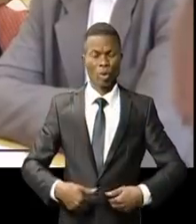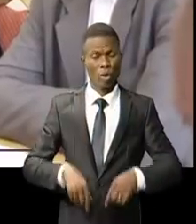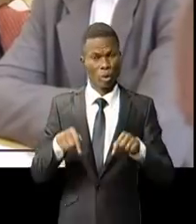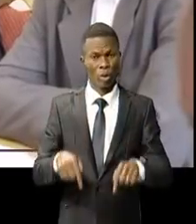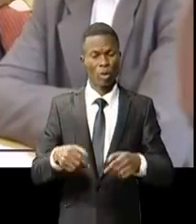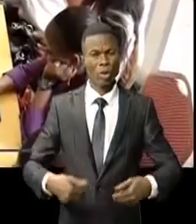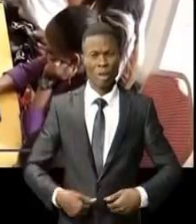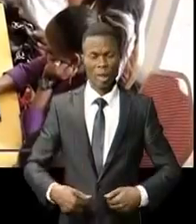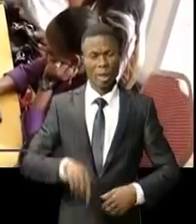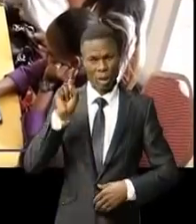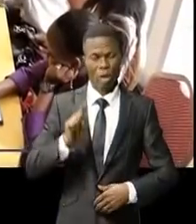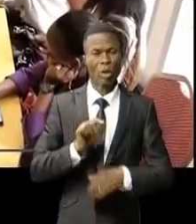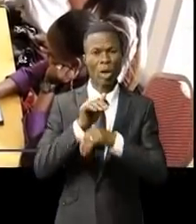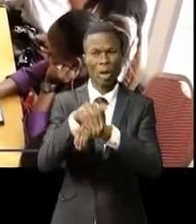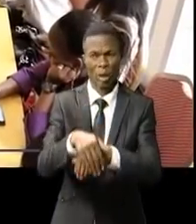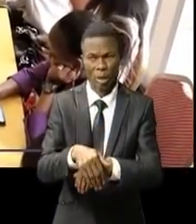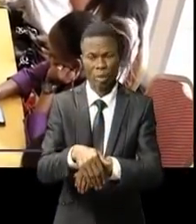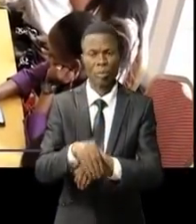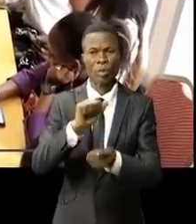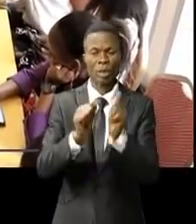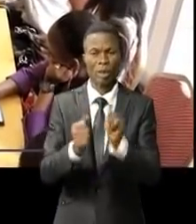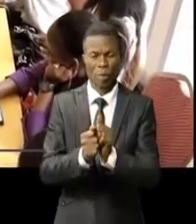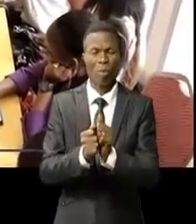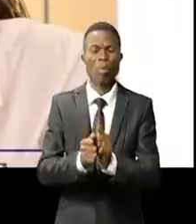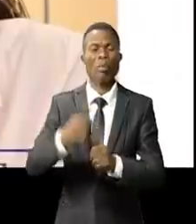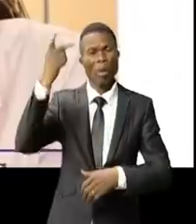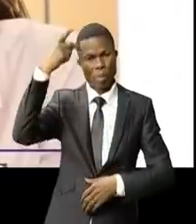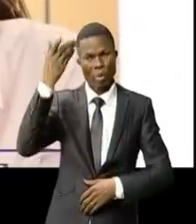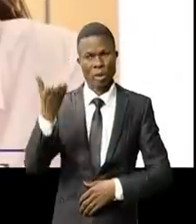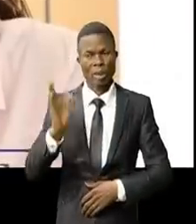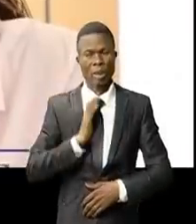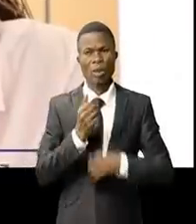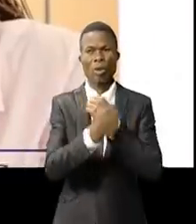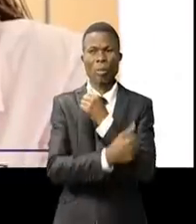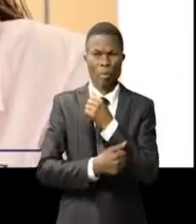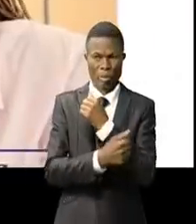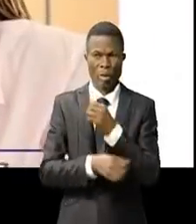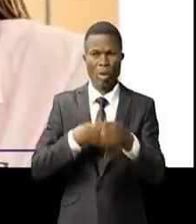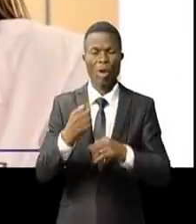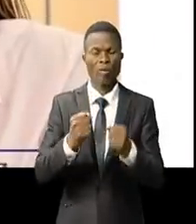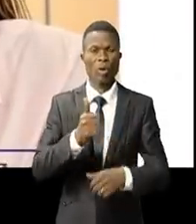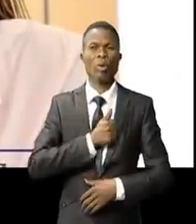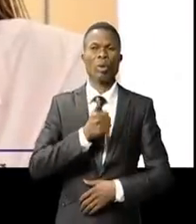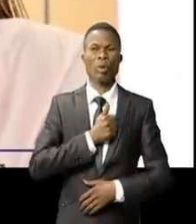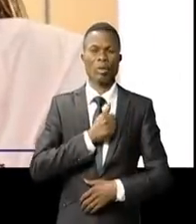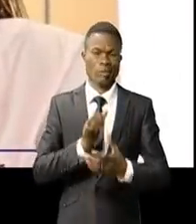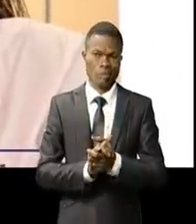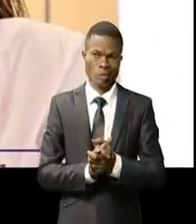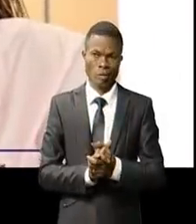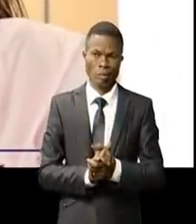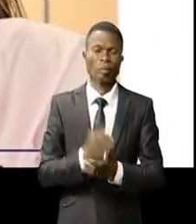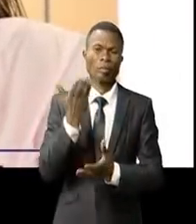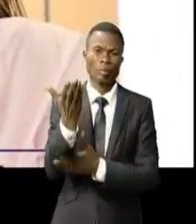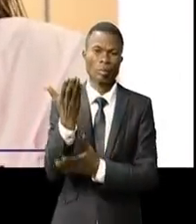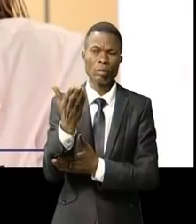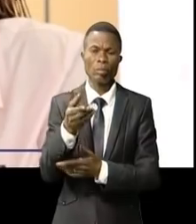aujourd'hui est appelée à participer dans les sphères de prise des décisions. Nous essayons de lever les fonds nous-mêmes. Nous avons demandé, sollicité